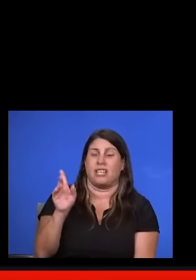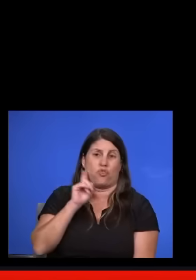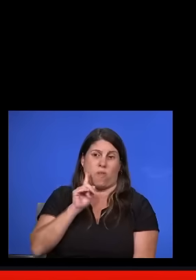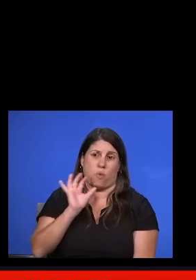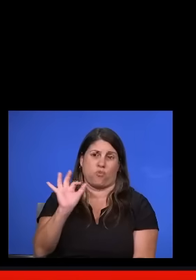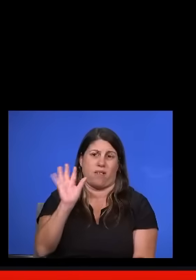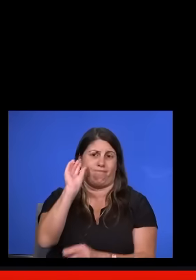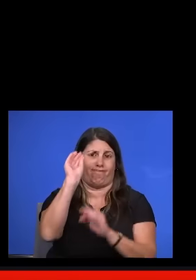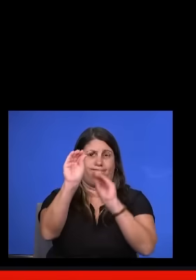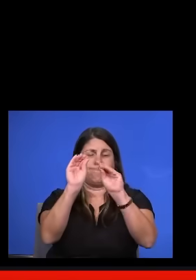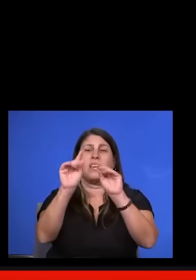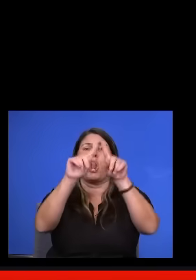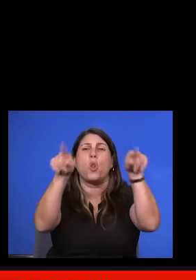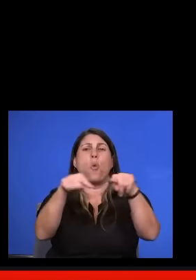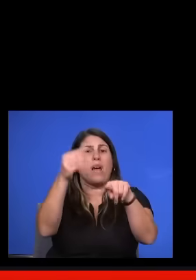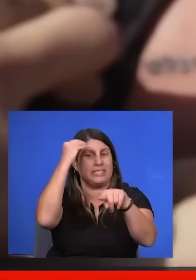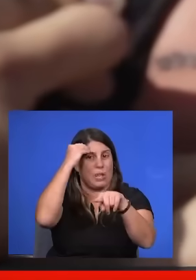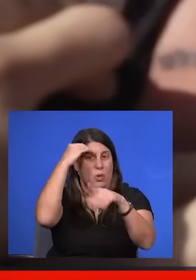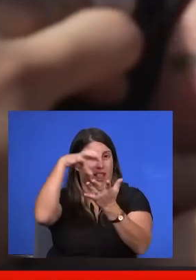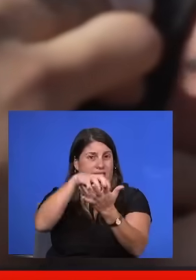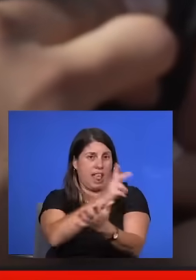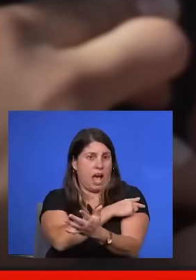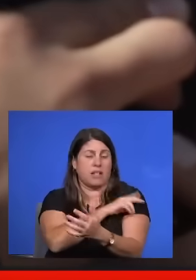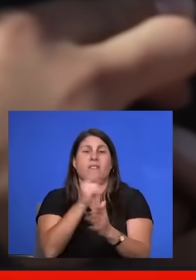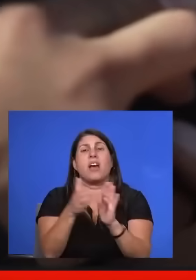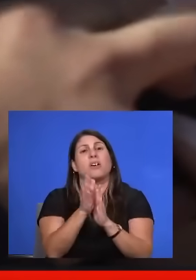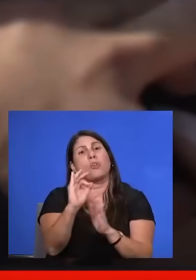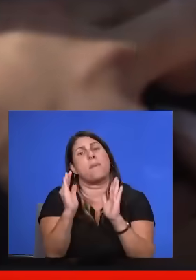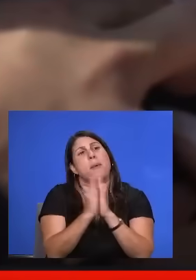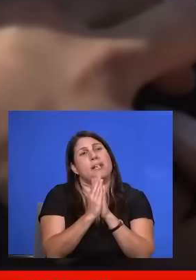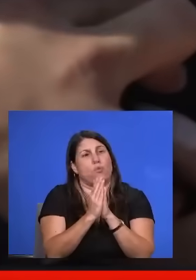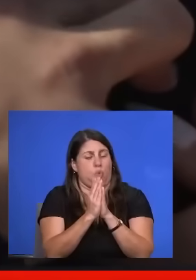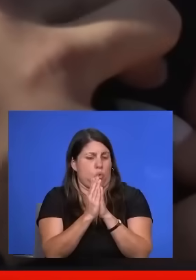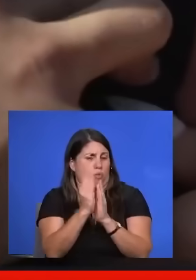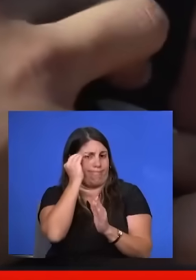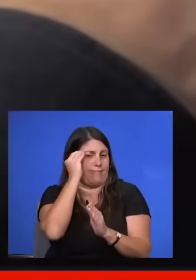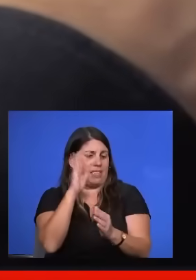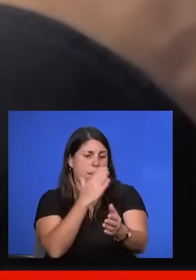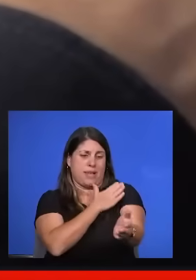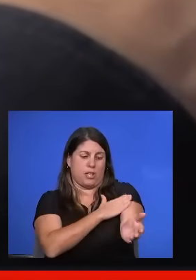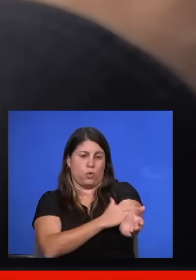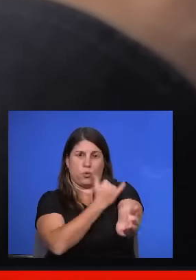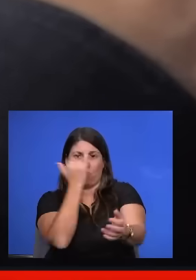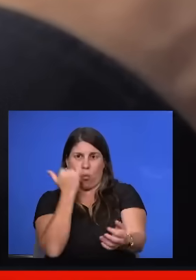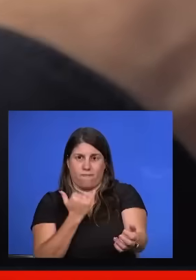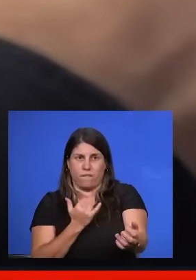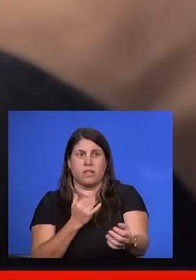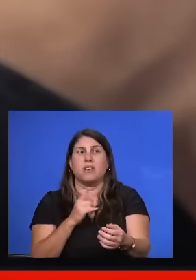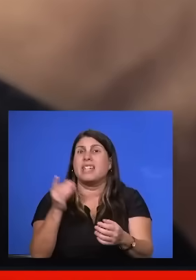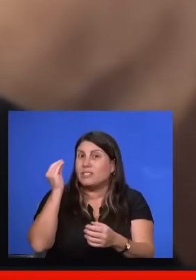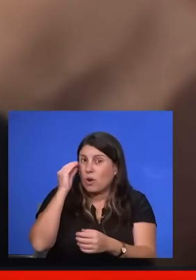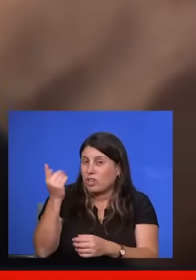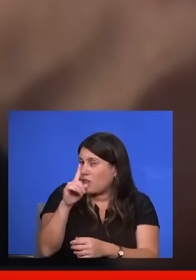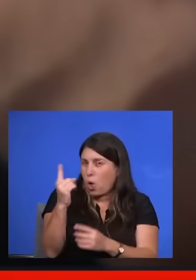שבתחנה, אבל חבריהם ביקשו להנציח אותם גם על גופם. אז בעצם כתוב כאן, תזכור שאתה לא חד פעמי,